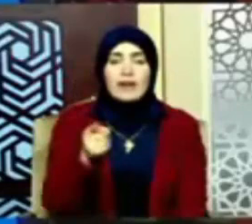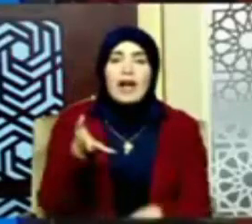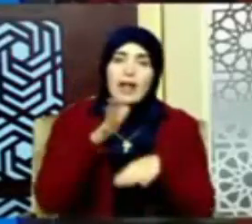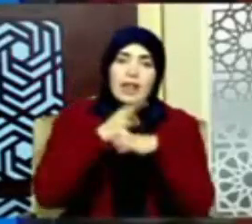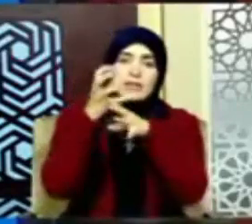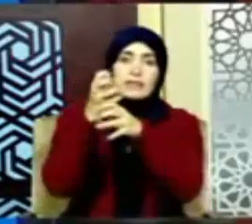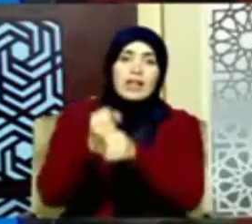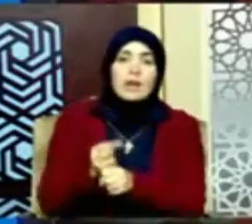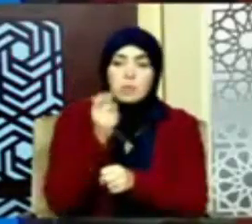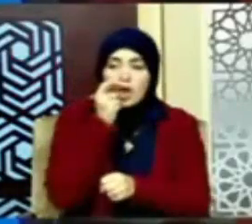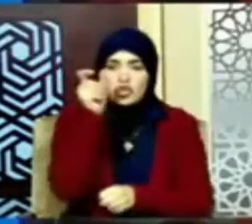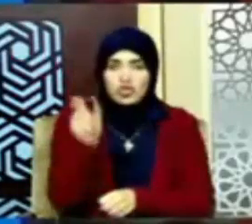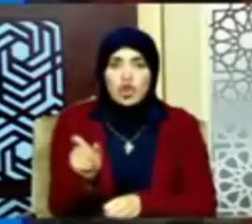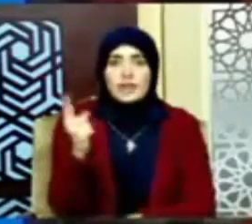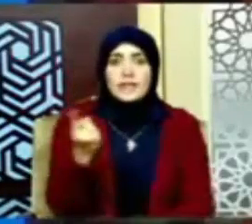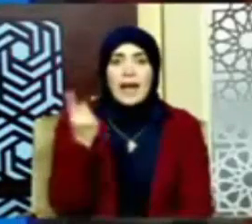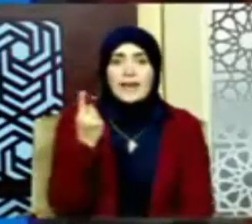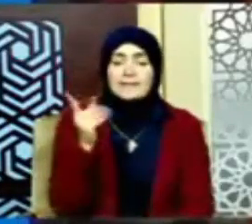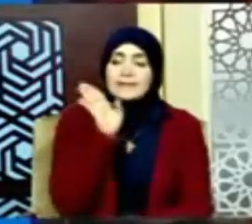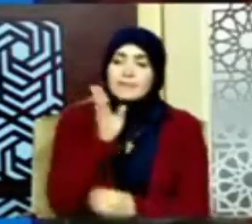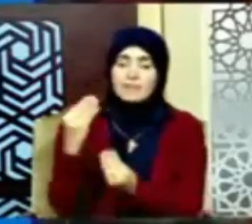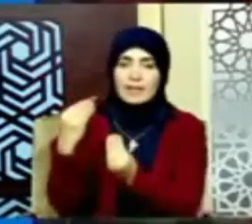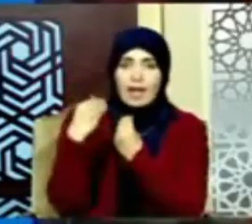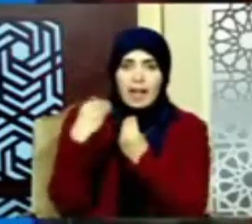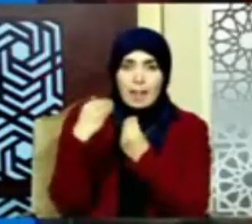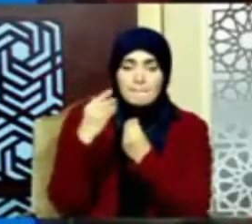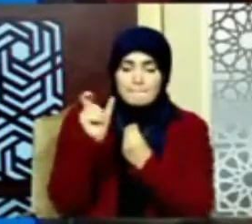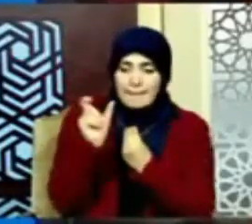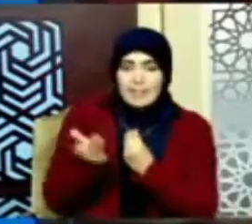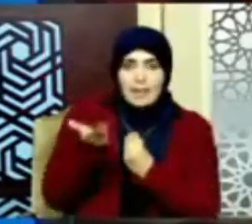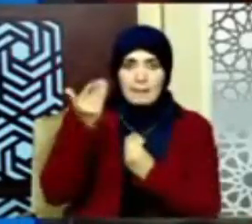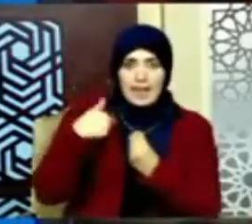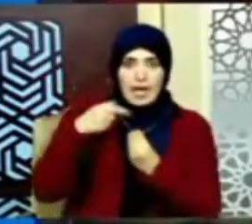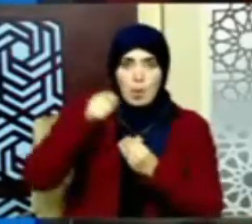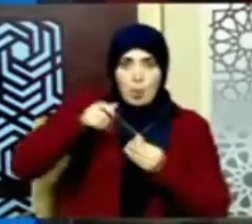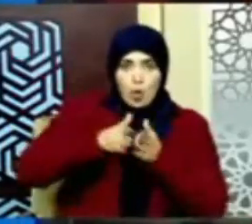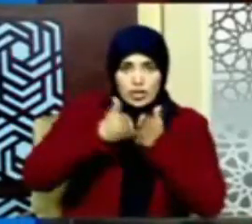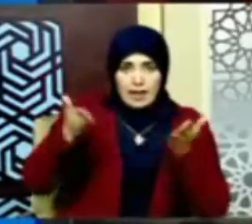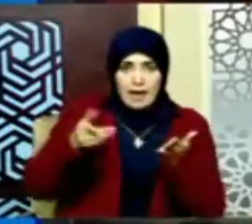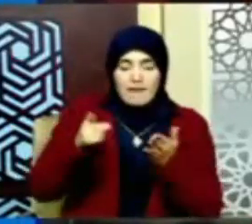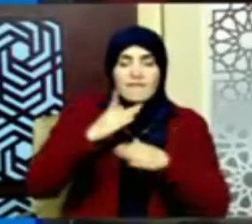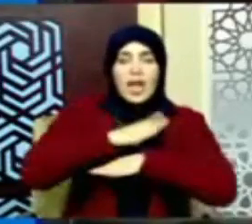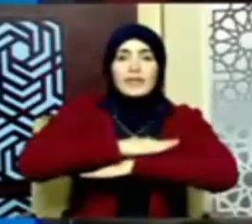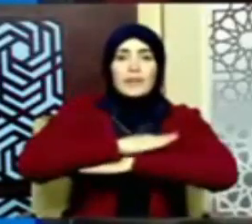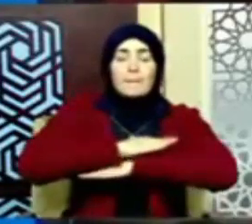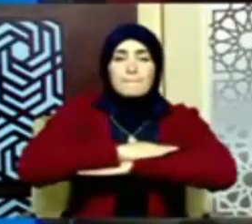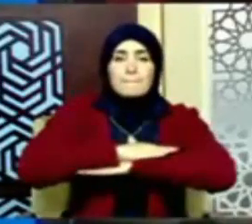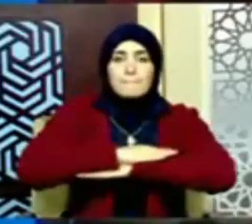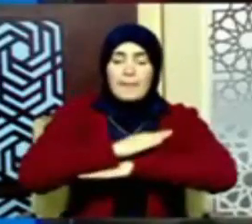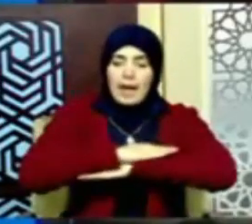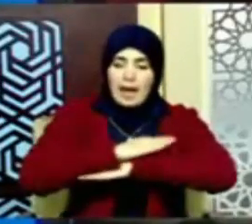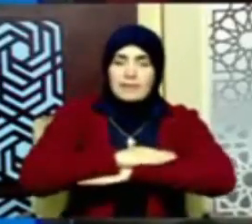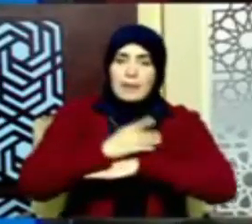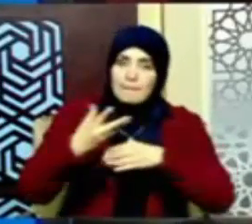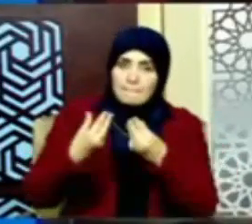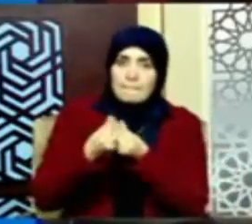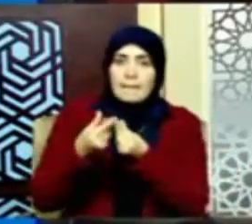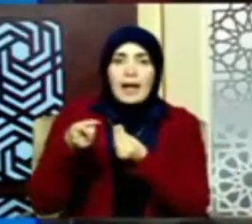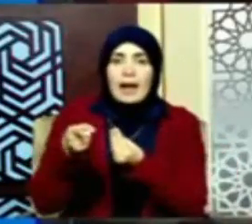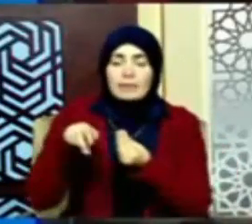السلام. وفي أدب جم، وفي أدب المتعلم مع